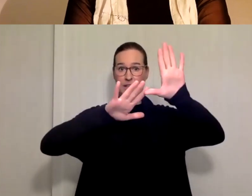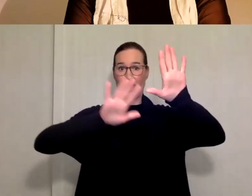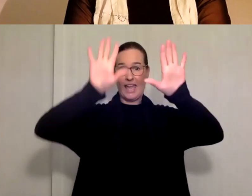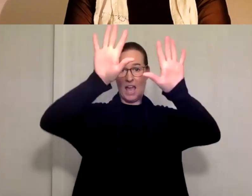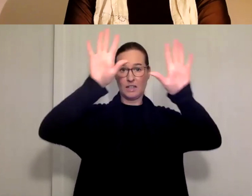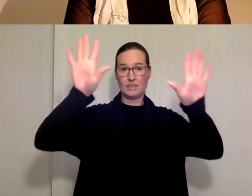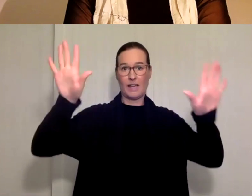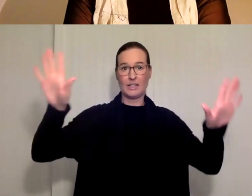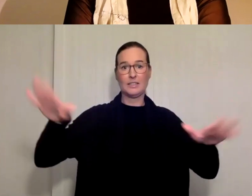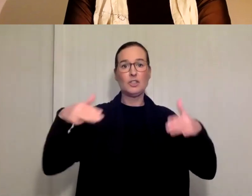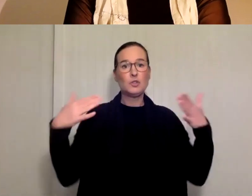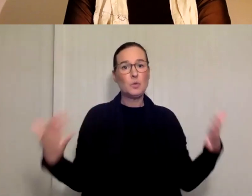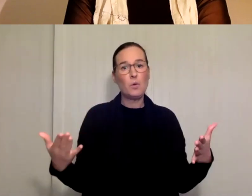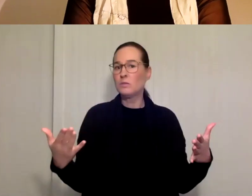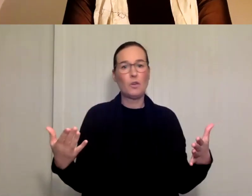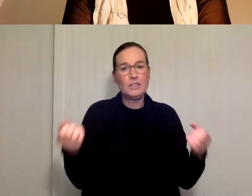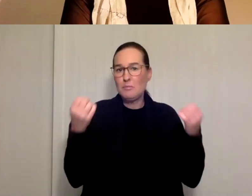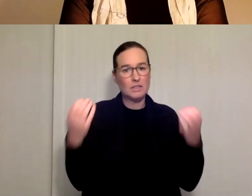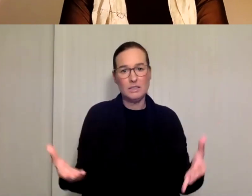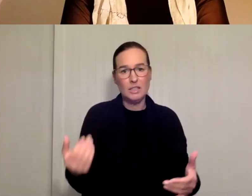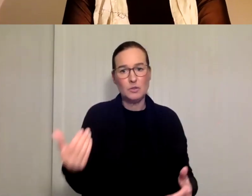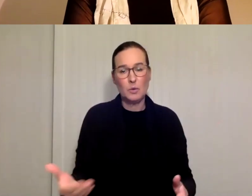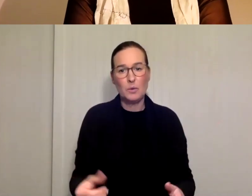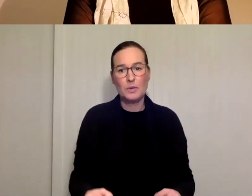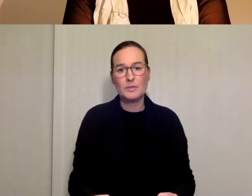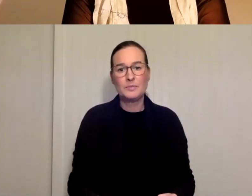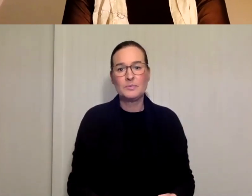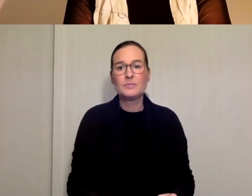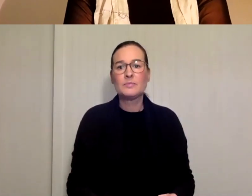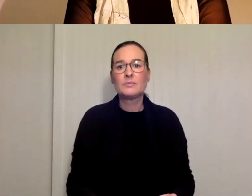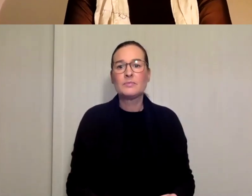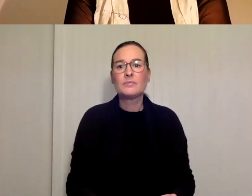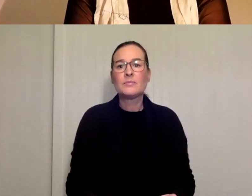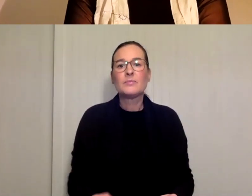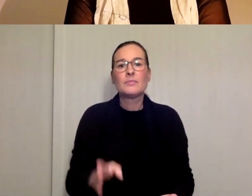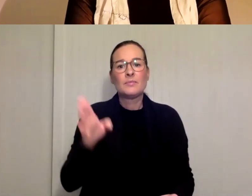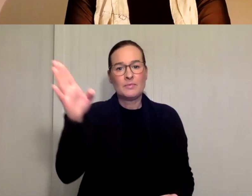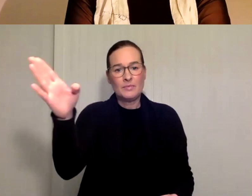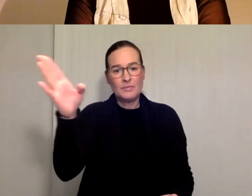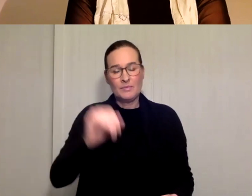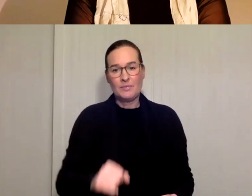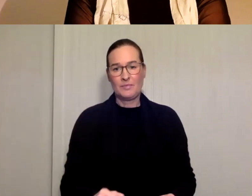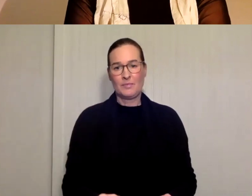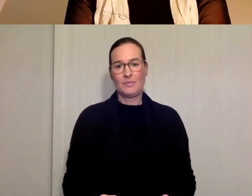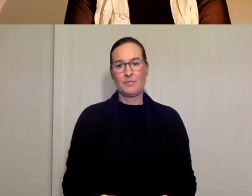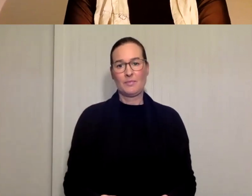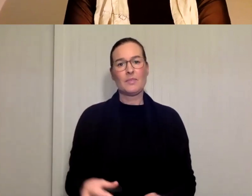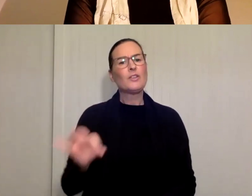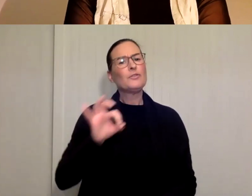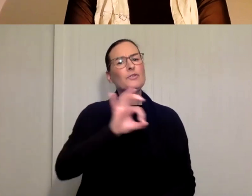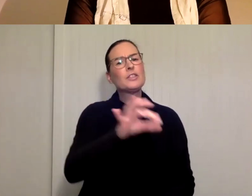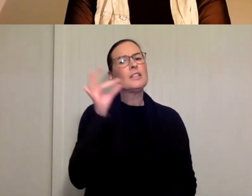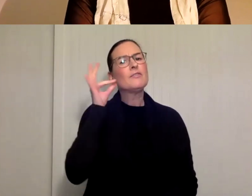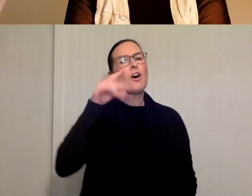oder eigentlich noch nie gegeben hat. Noch nie gegeben hat. Was ist bei Ihnen? Eine Variante. Welches sind für Sie, Frau Priesemann,